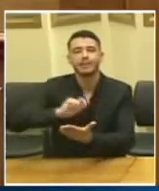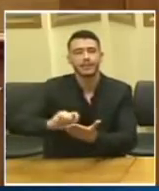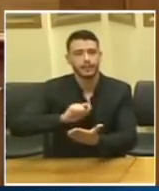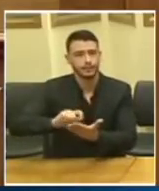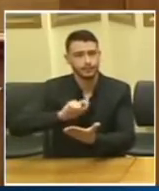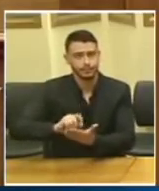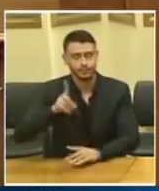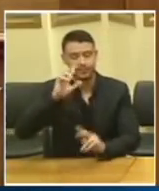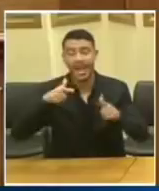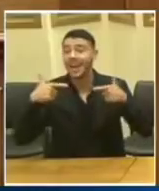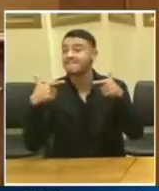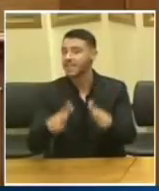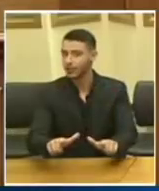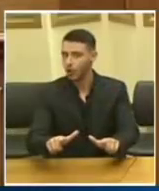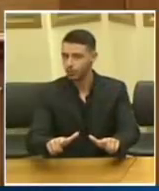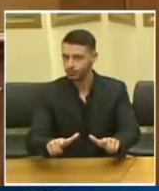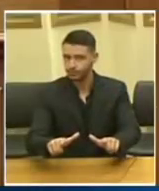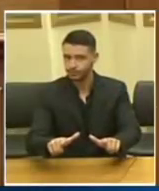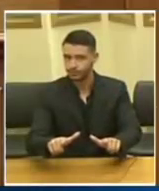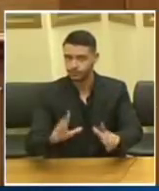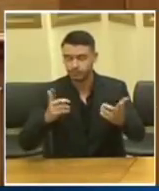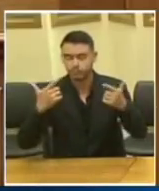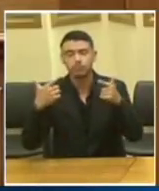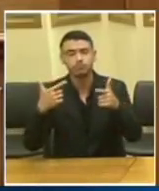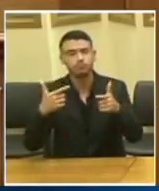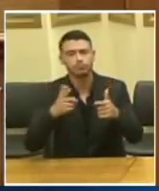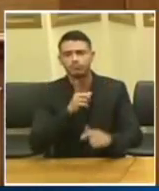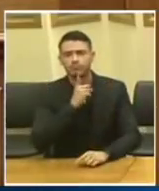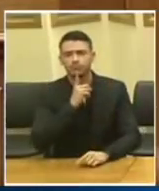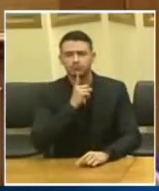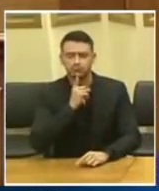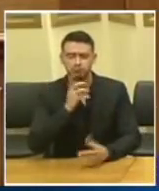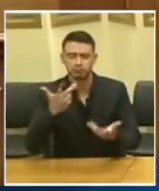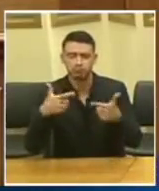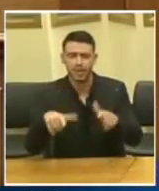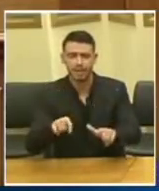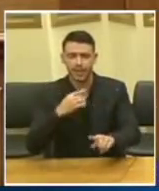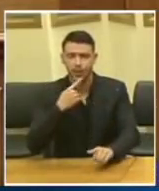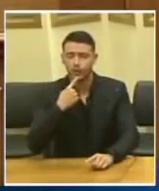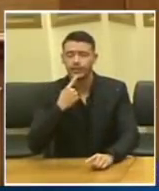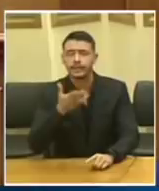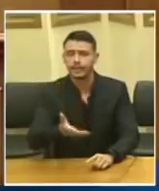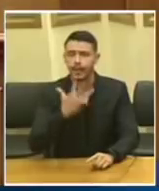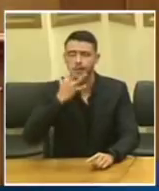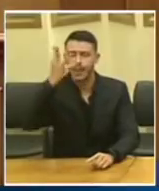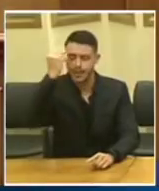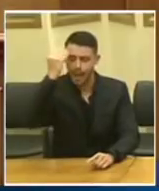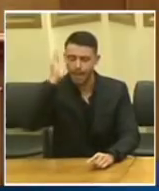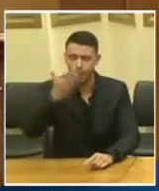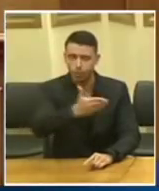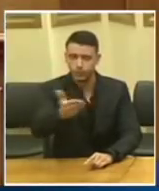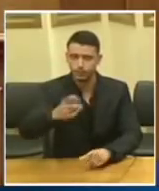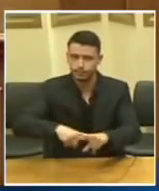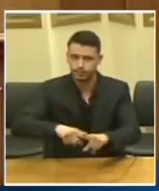βίντεο, στο οποίο είναι η διεύθυνση δηλαδή που παραπέμπει σε βίντεο, για να μάθει ο ελληνικός λαός να θυμηθεί